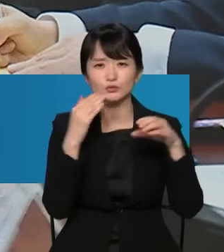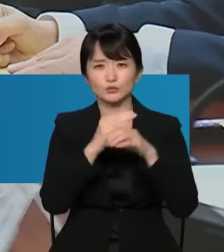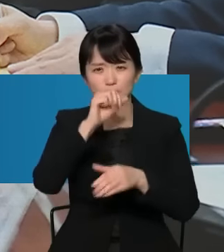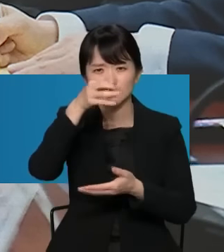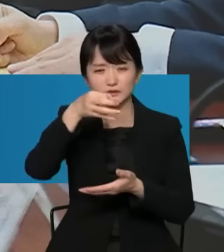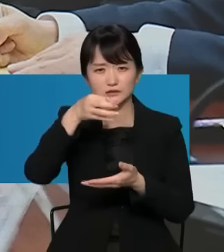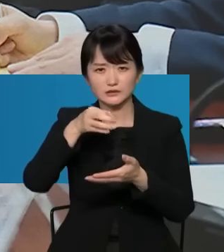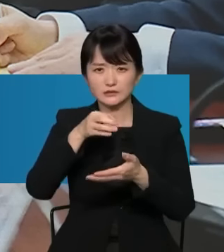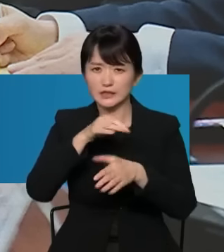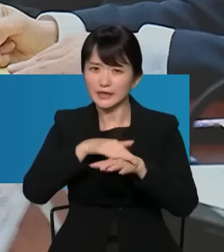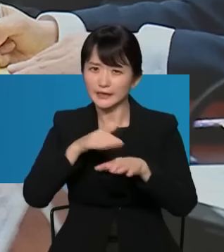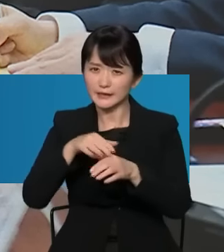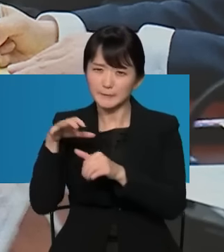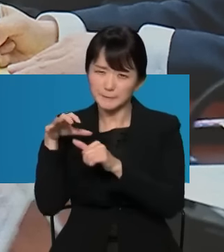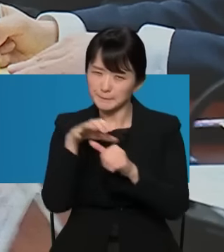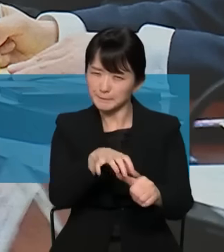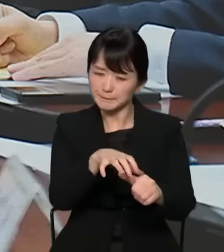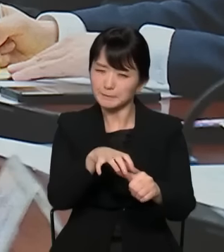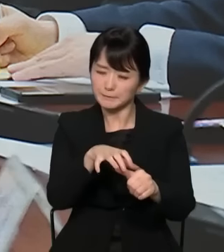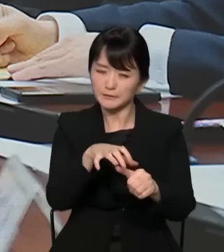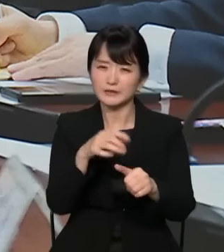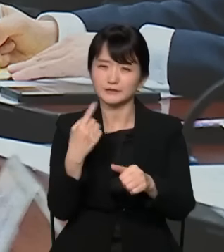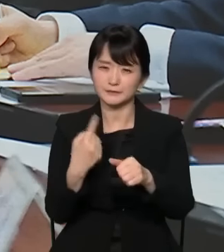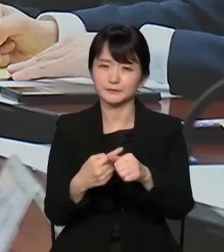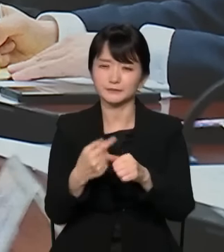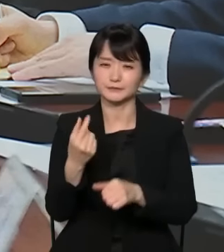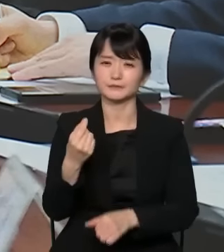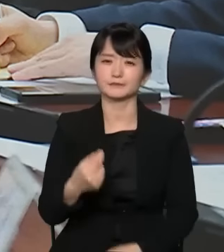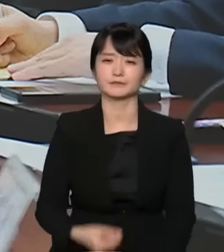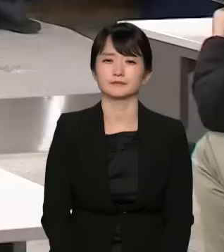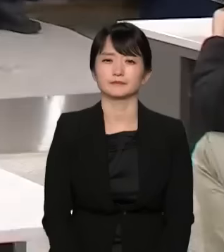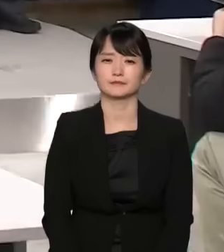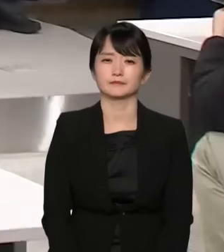처리를 압박하려는 거 아니냐 하는 지적입니다. 성화성 기자입니다.